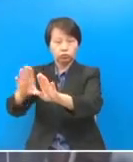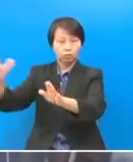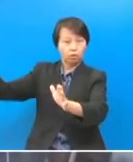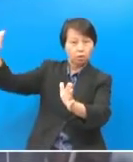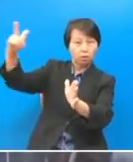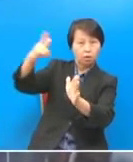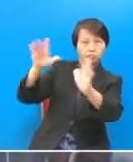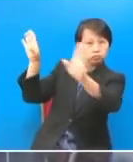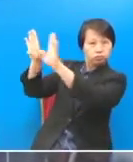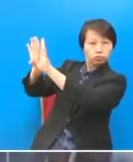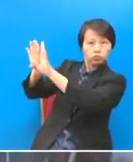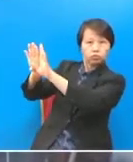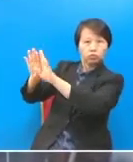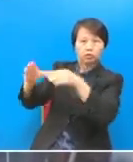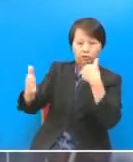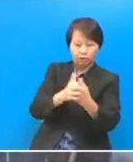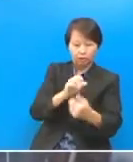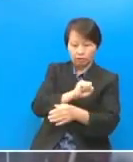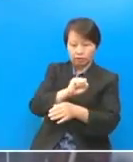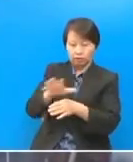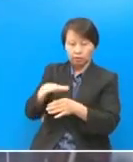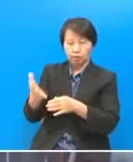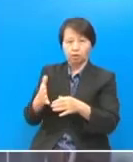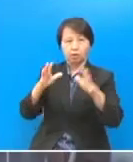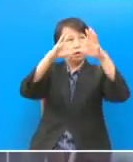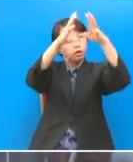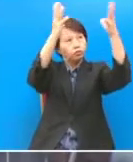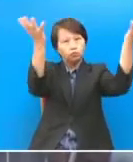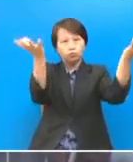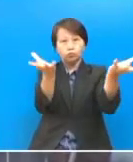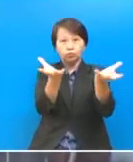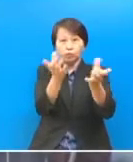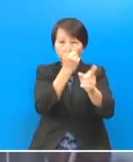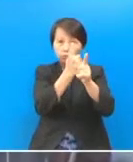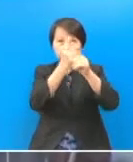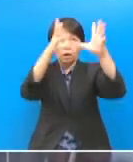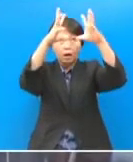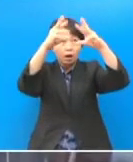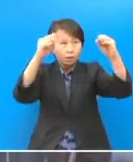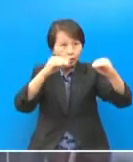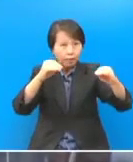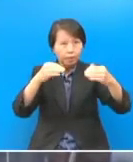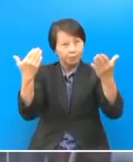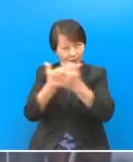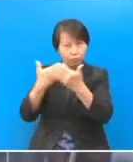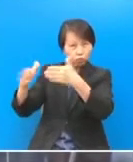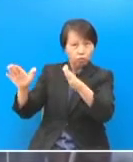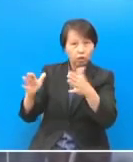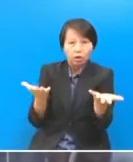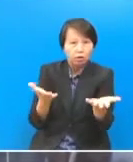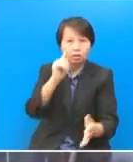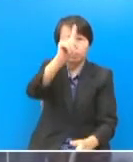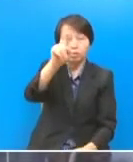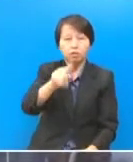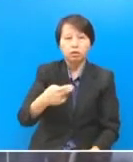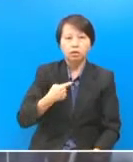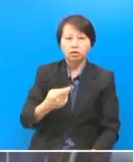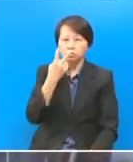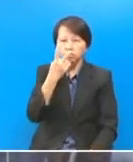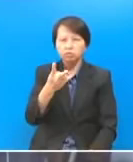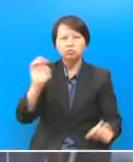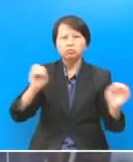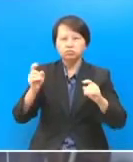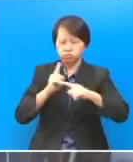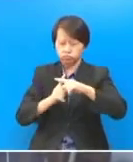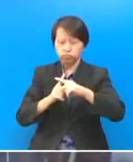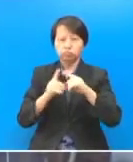negara sehingga kesko witness dipangkat global benar-benar ada sedangkan kita tengok masih belum ada tanda-tanda